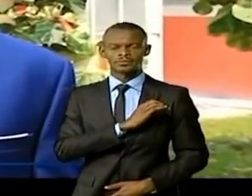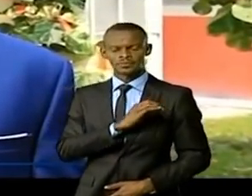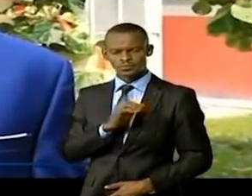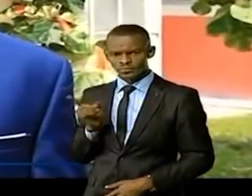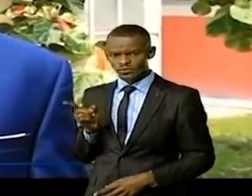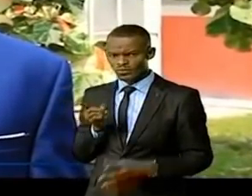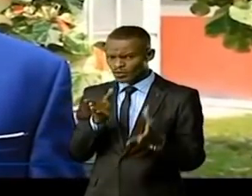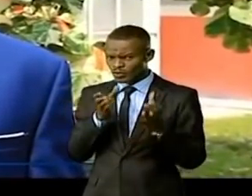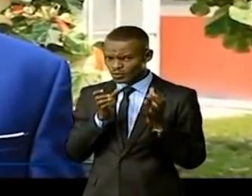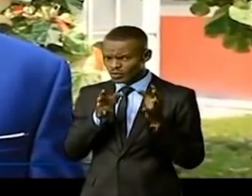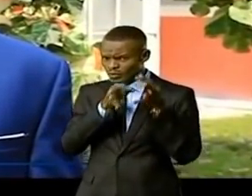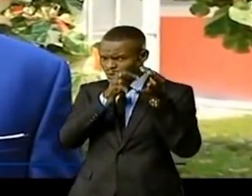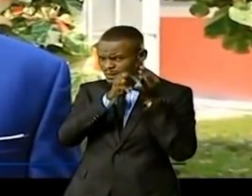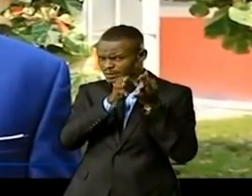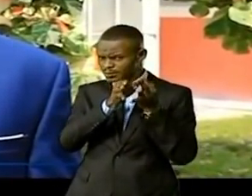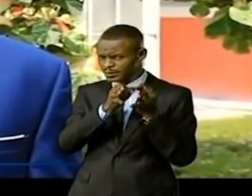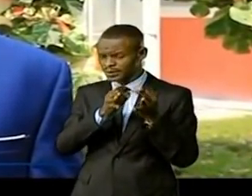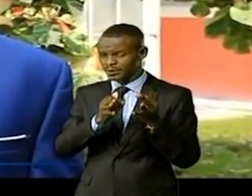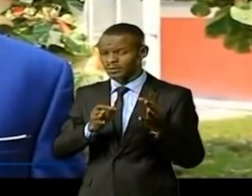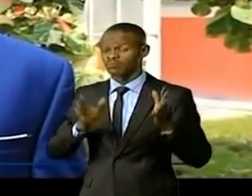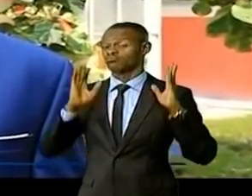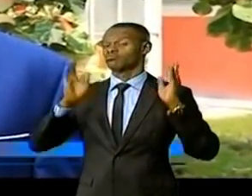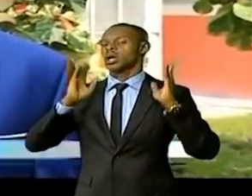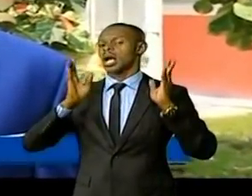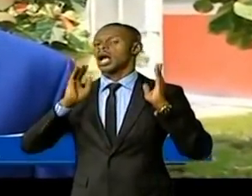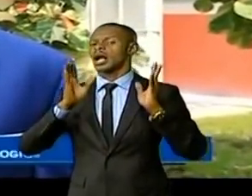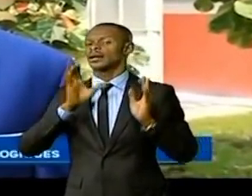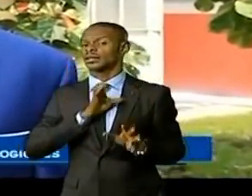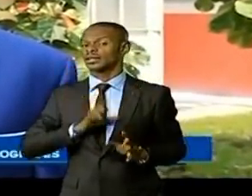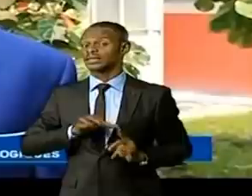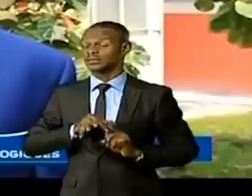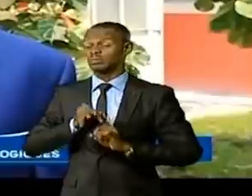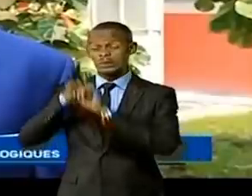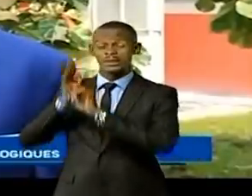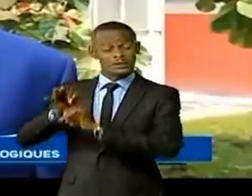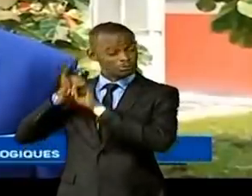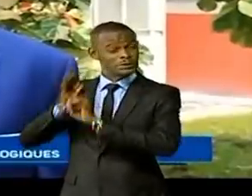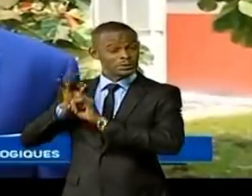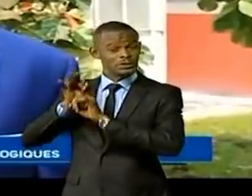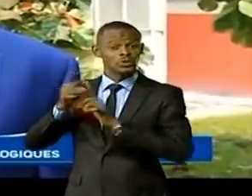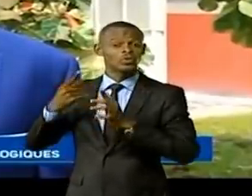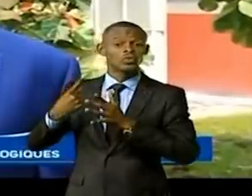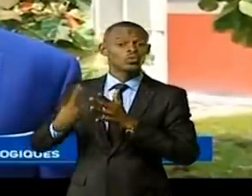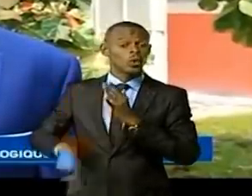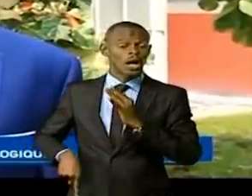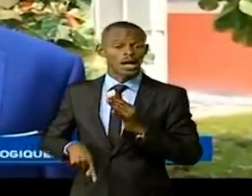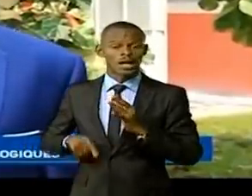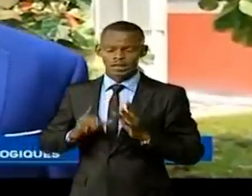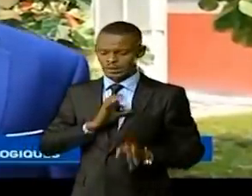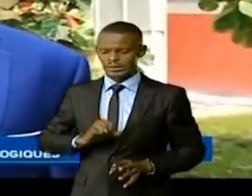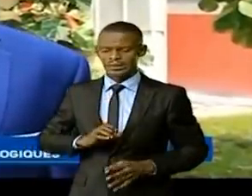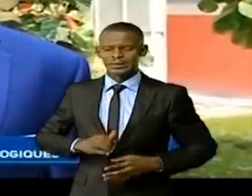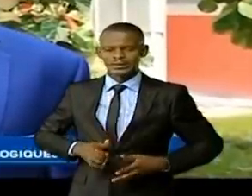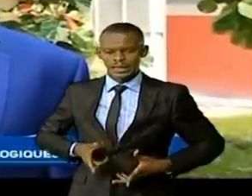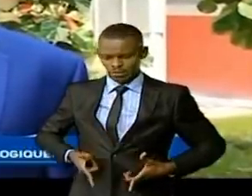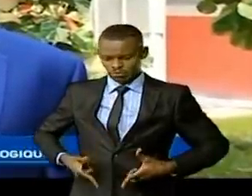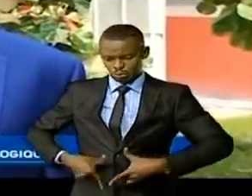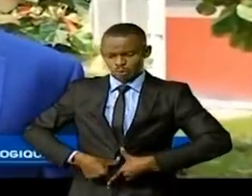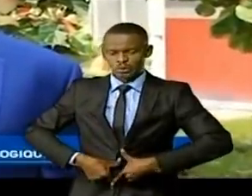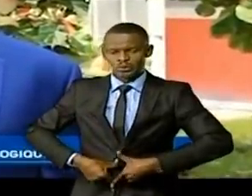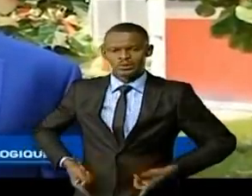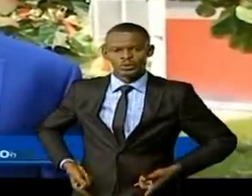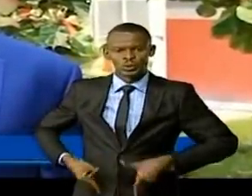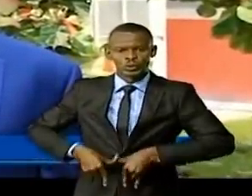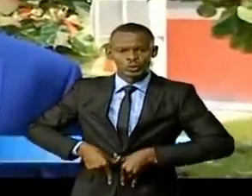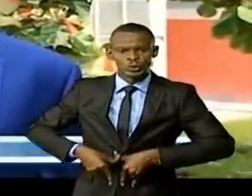est meurtrier et qui touche plus particulièrement les femmes, c'est le cancer du col de l'utérus. C'est parmi les cancers